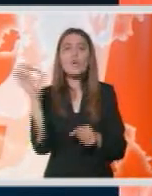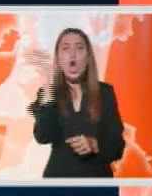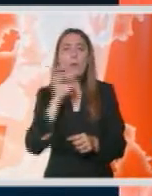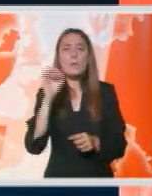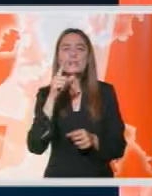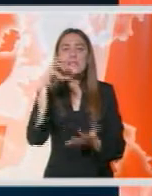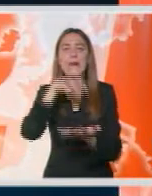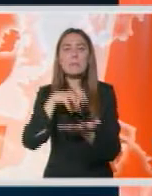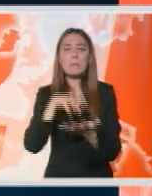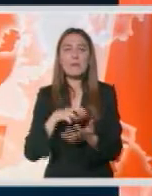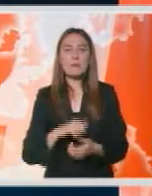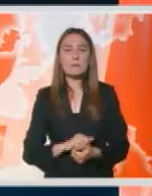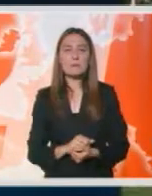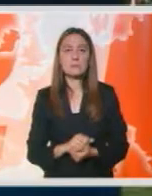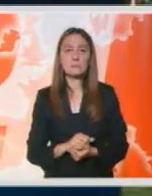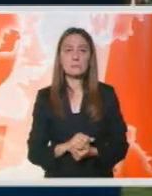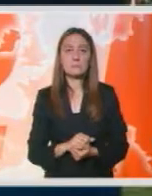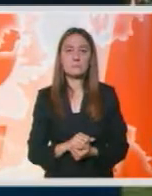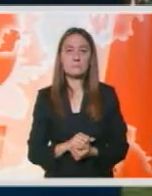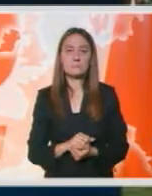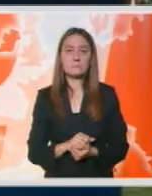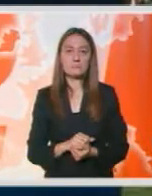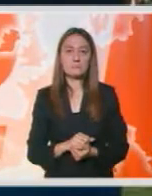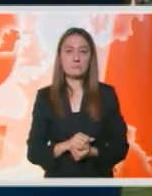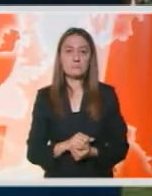opozicionih republikanaca.